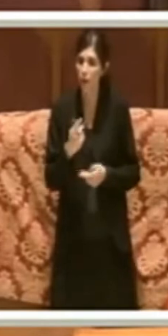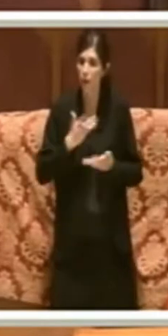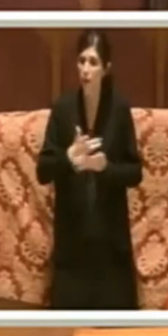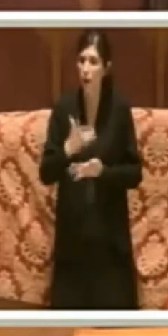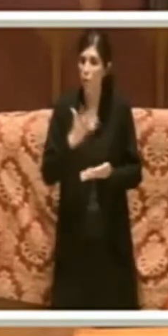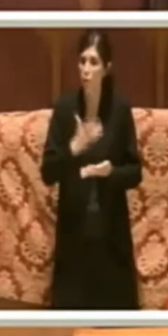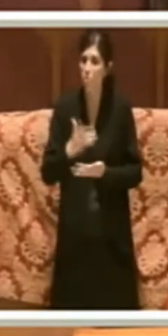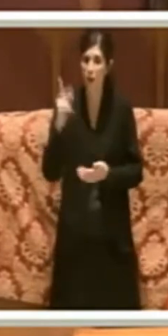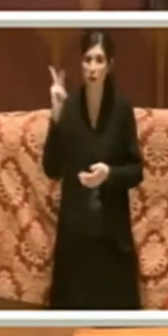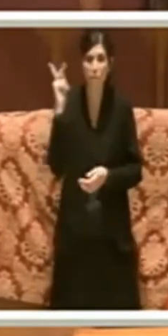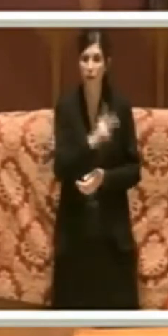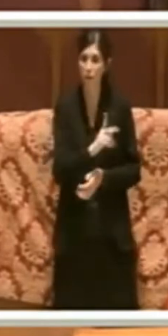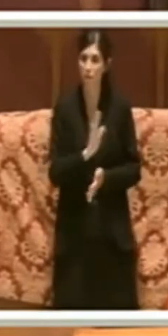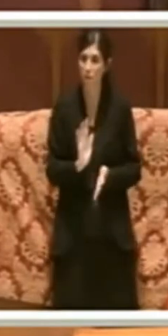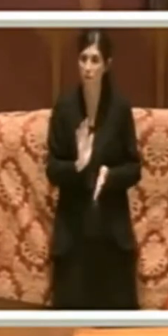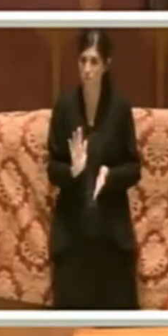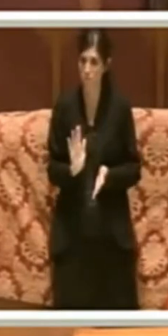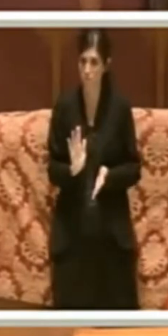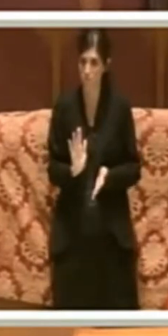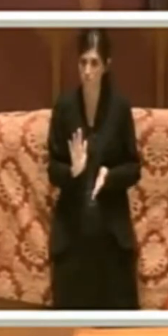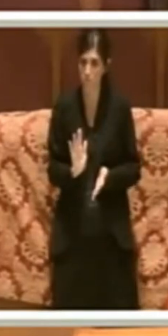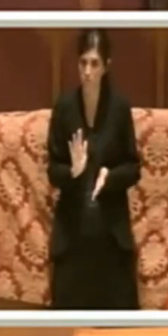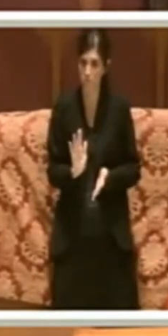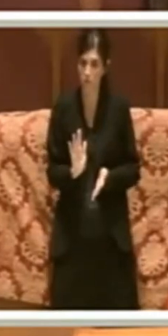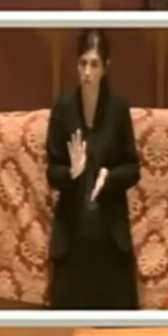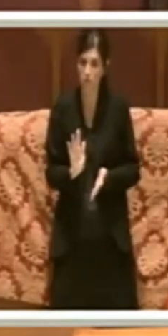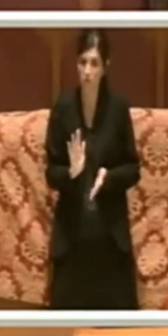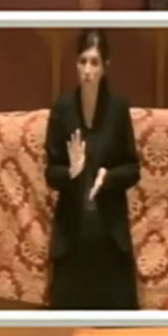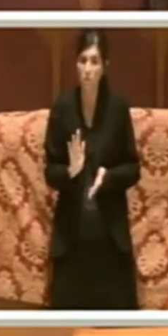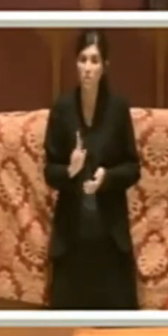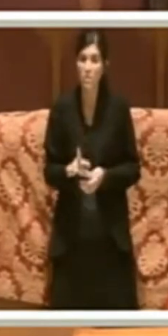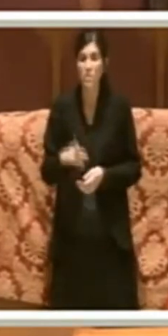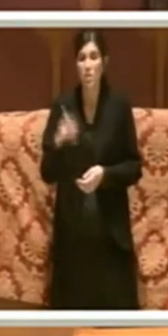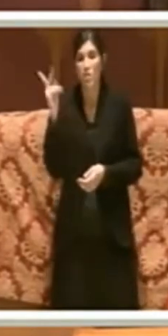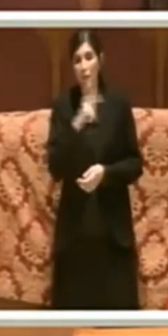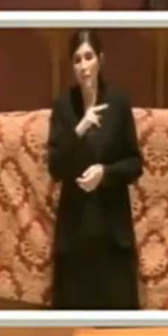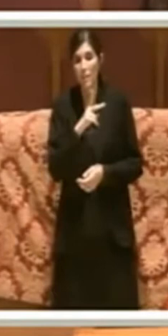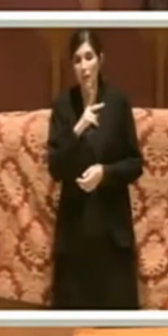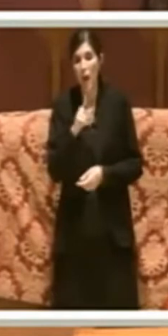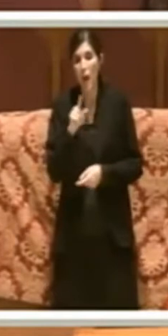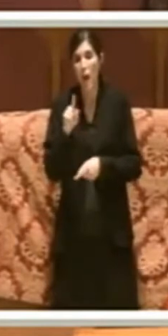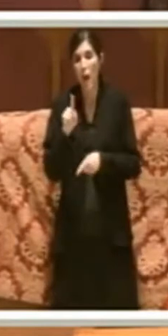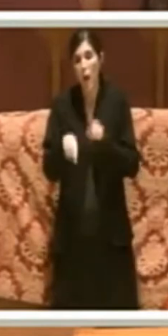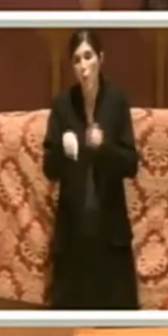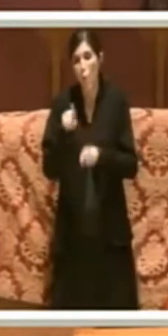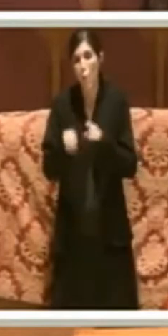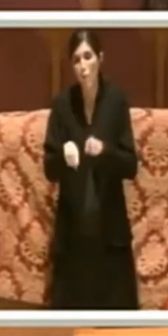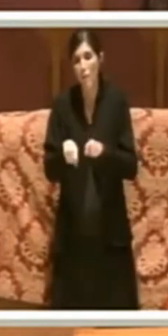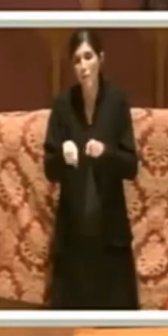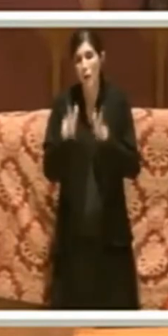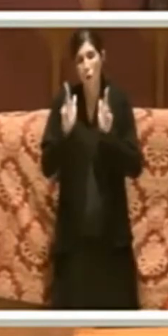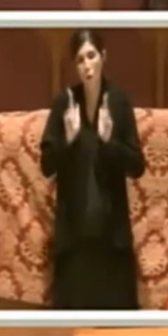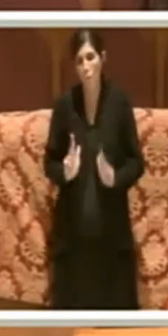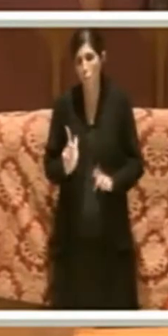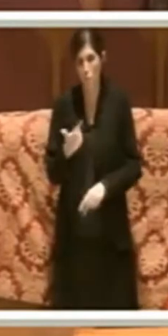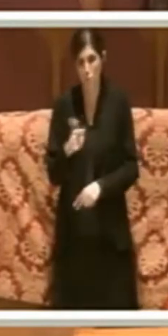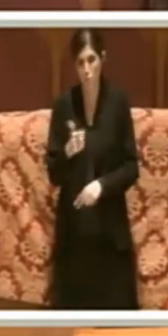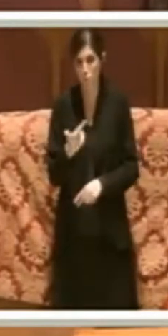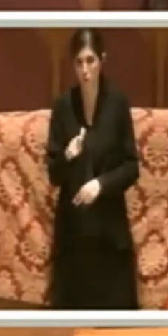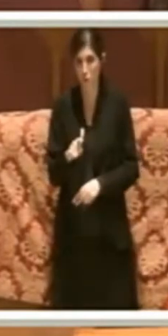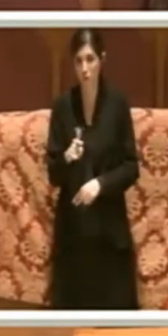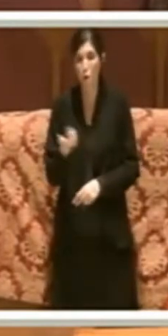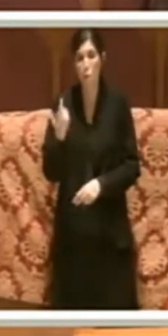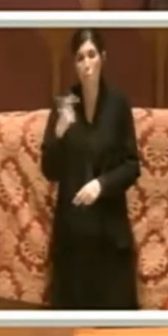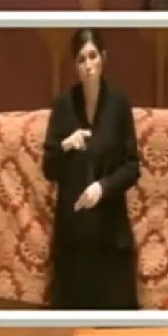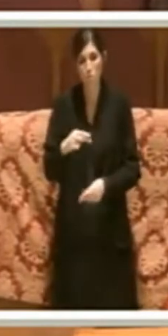verità. Questa verità in alcuni casi può anche essere scomoda. Alcuni bilanci lavoriamo su